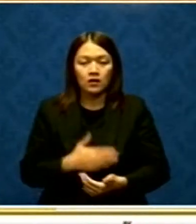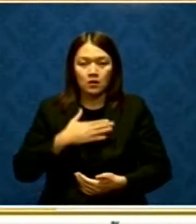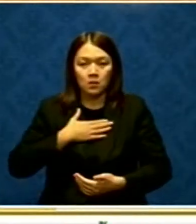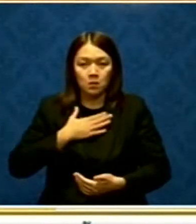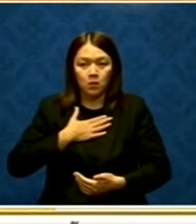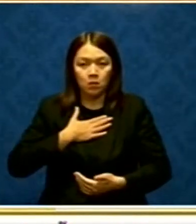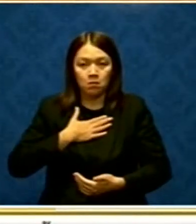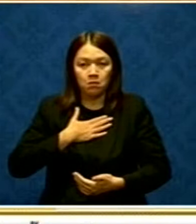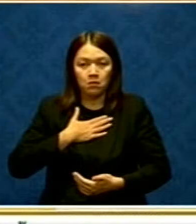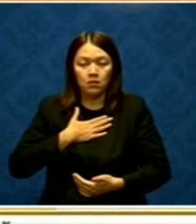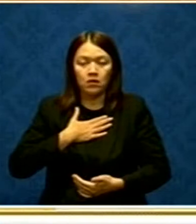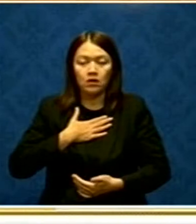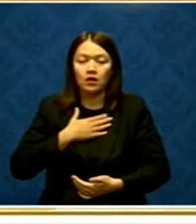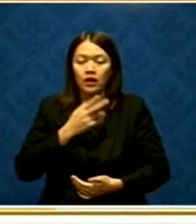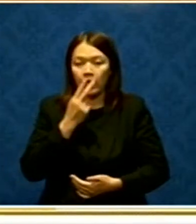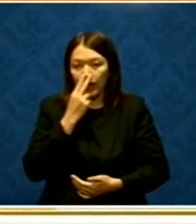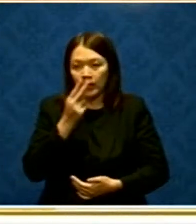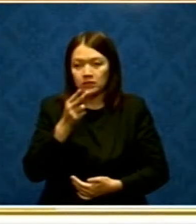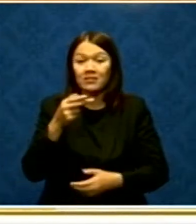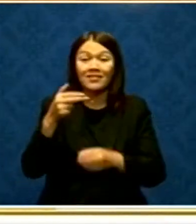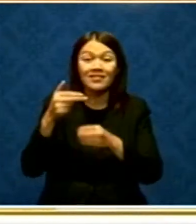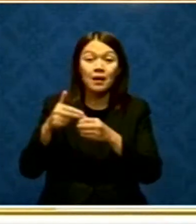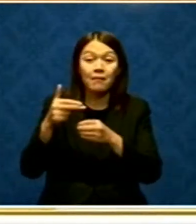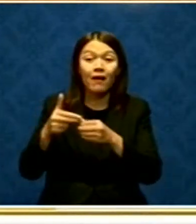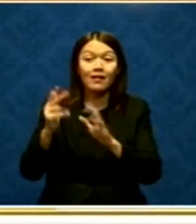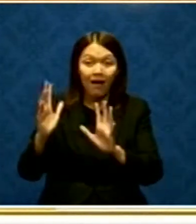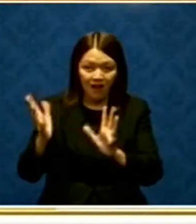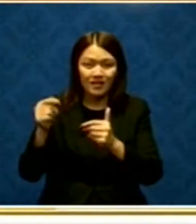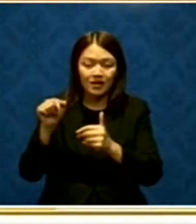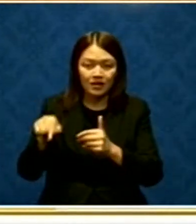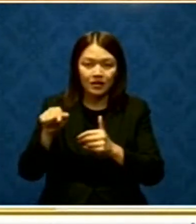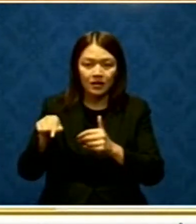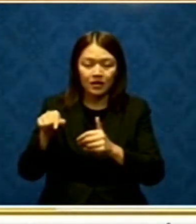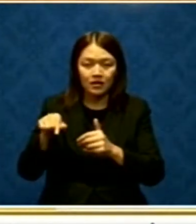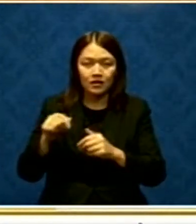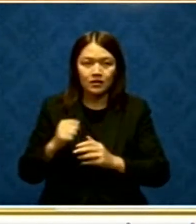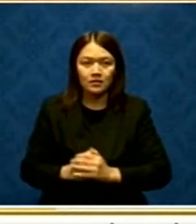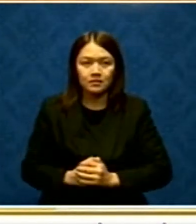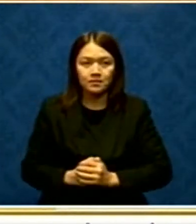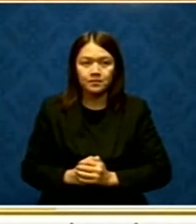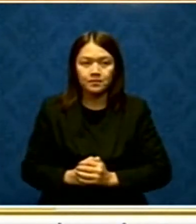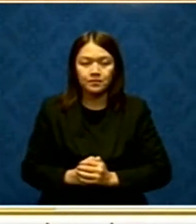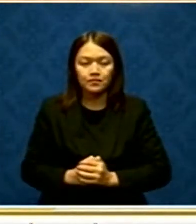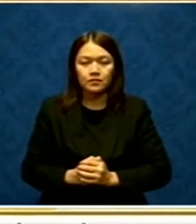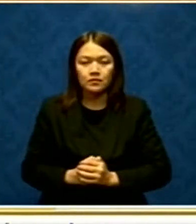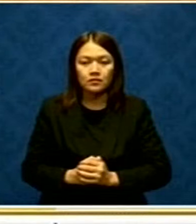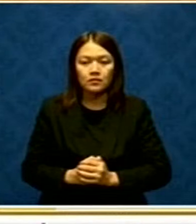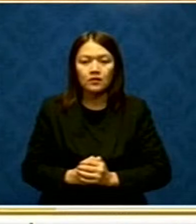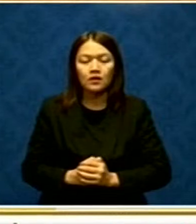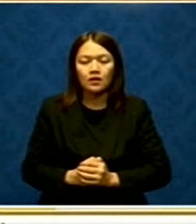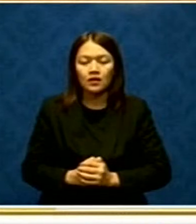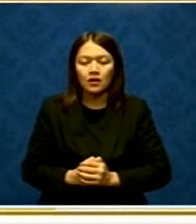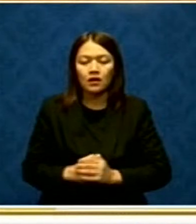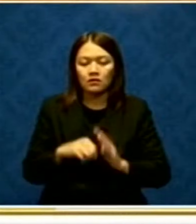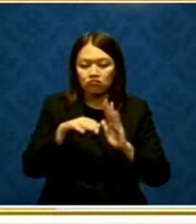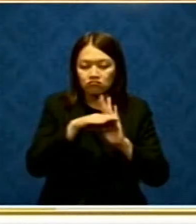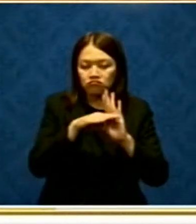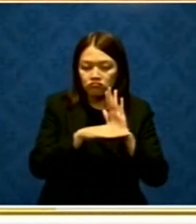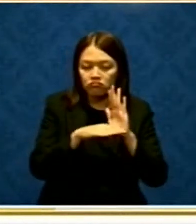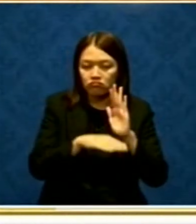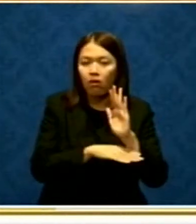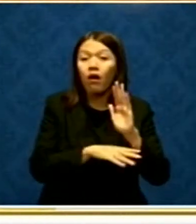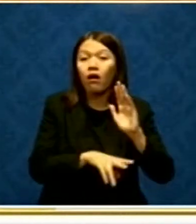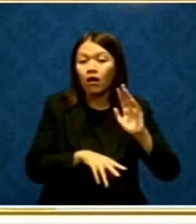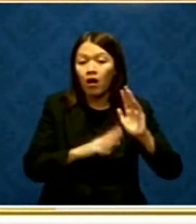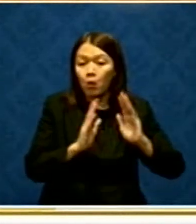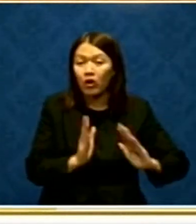ว่ากรณีที่เกิดขึ้นเนี่ยมันเป็นการทำกระบวนการตรวจสอบของกองทัพเขาตรวจสอบกันเป็